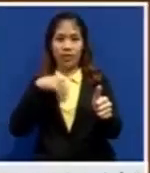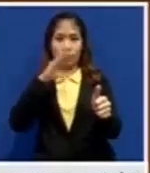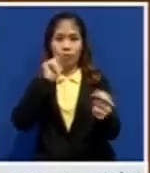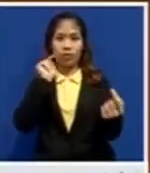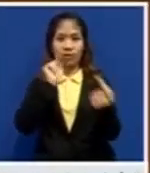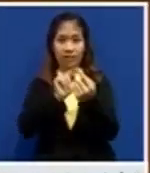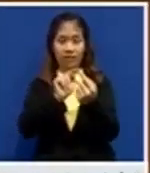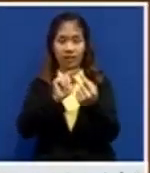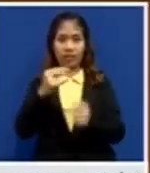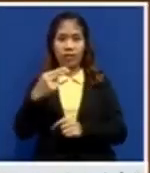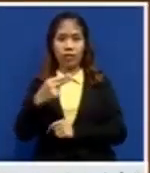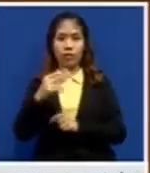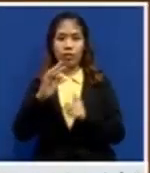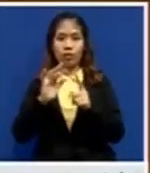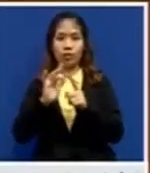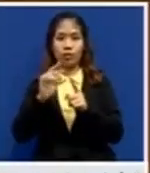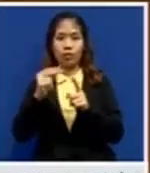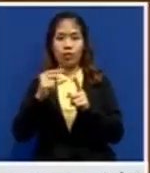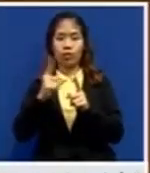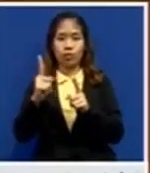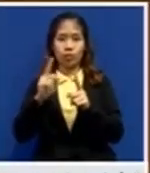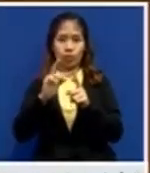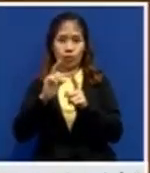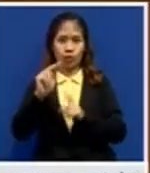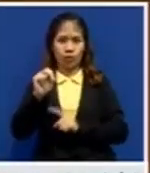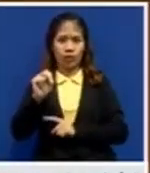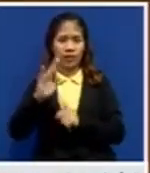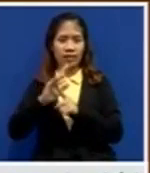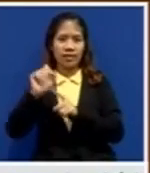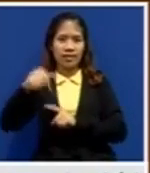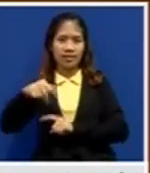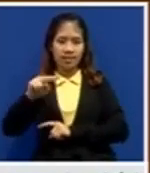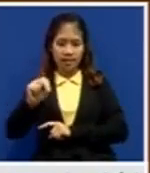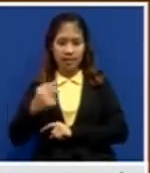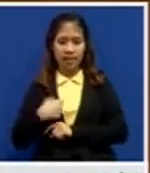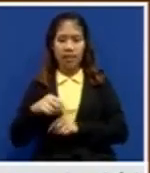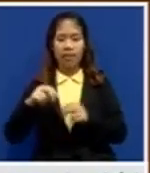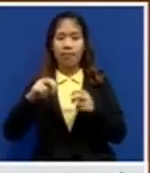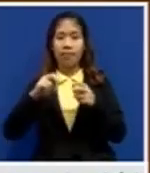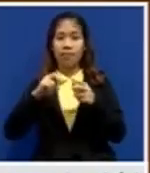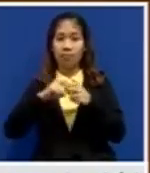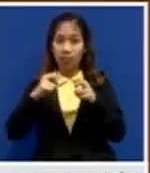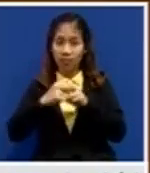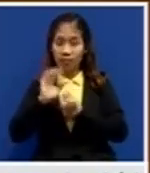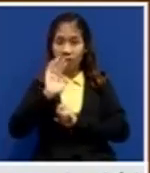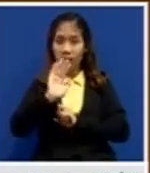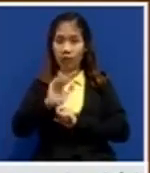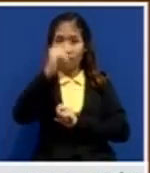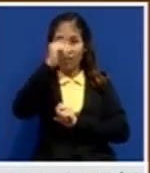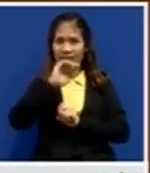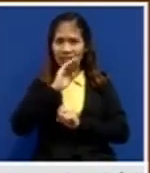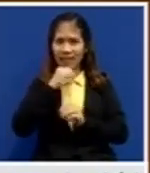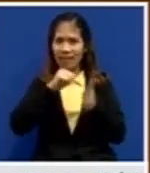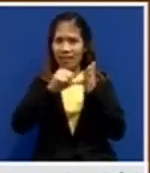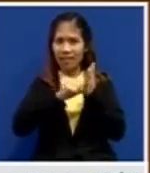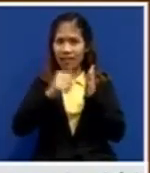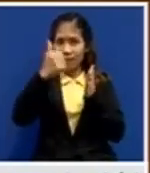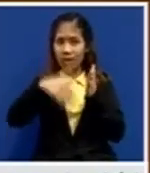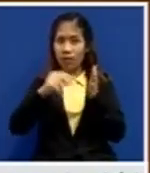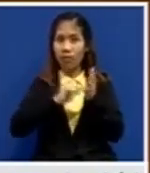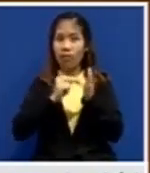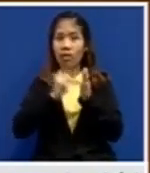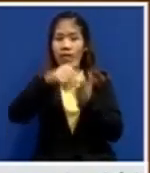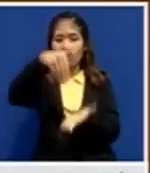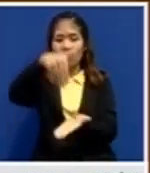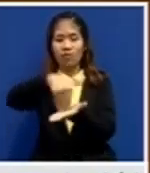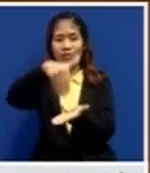เซนเนี่ยบอกว่าห่วงมากกับเมืองไทยถ้าเมืองไทยแก้ปัญหาไม่ได้อาเซียนจะมีปัญหาใหญ่เลยเพราะเราคือศูนย์กลาง